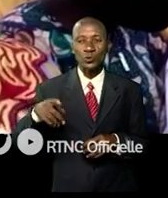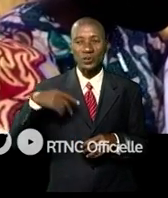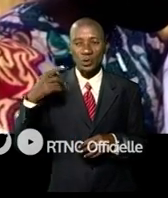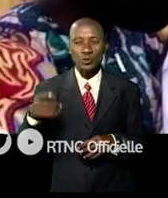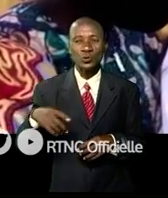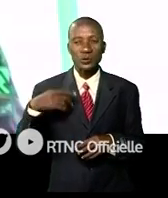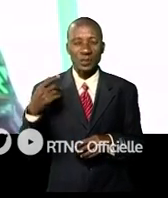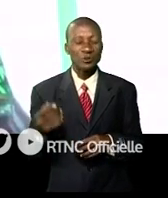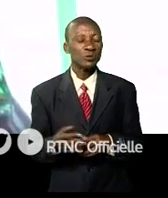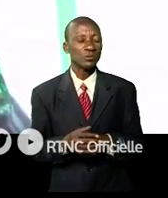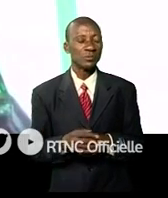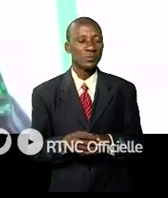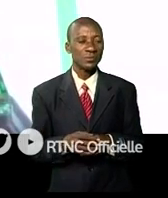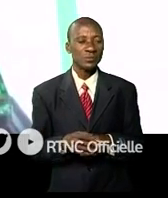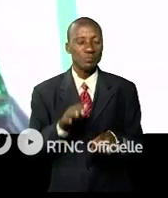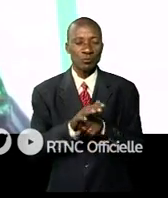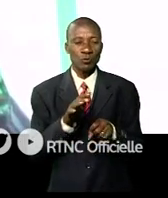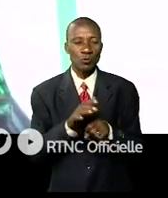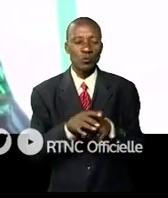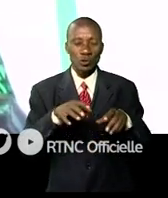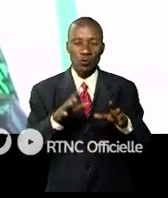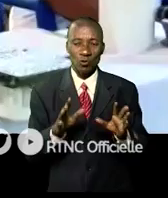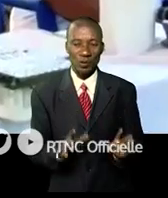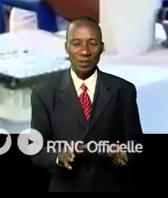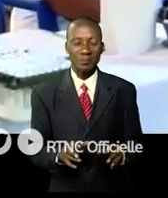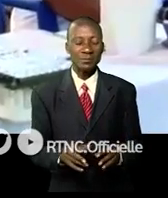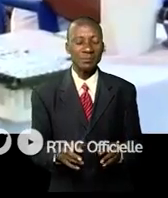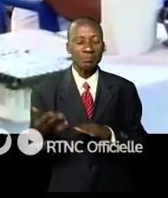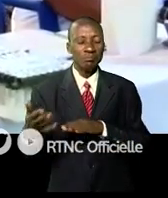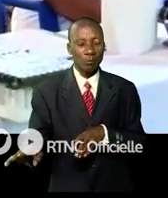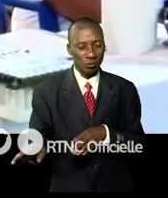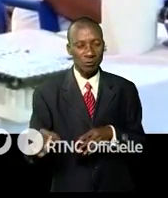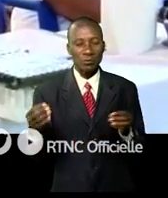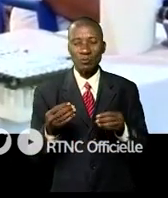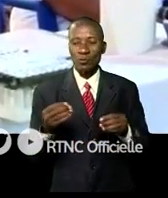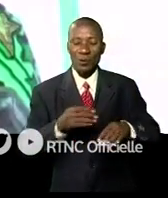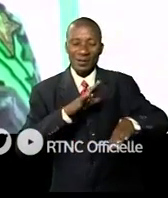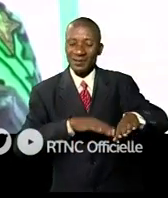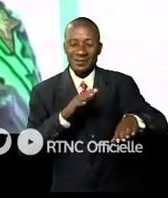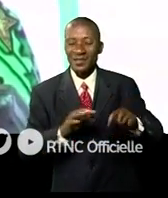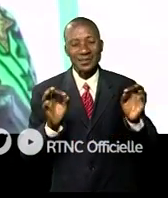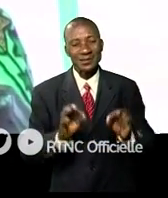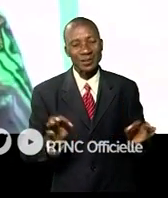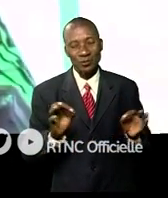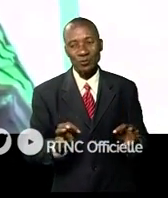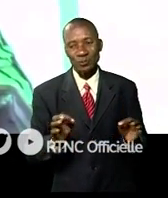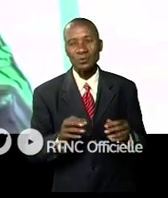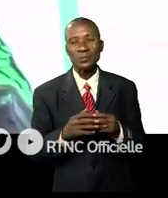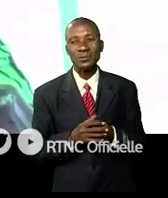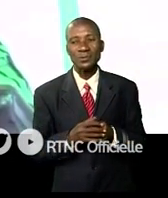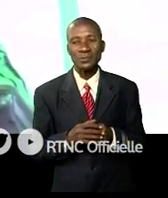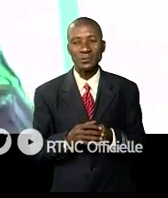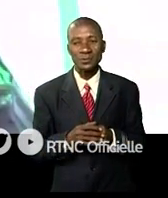nos compatriotes meurent par manque de sang et d'autres, par contre, reçoivent un